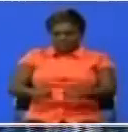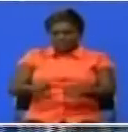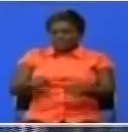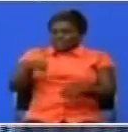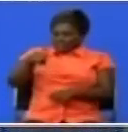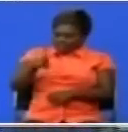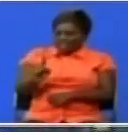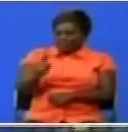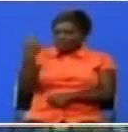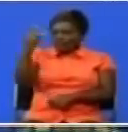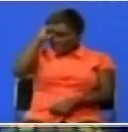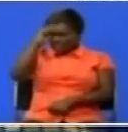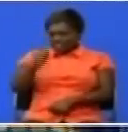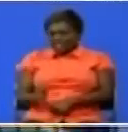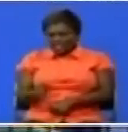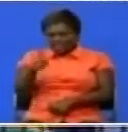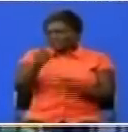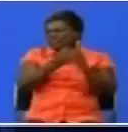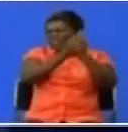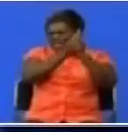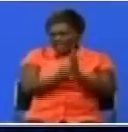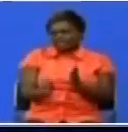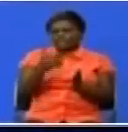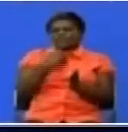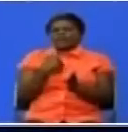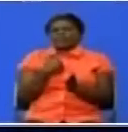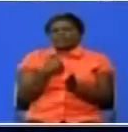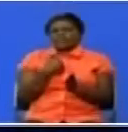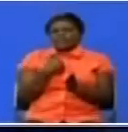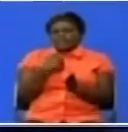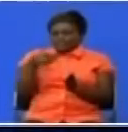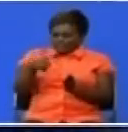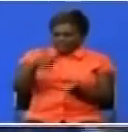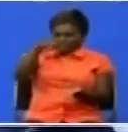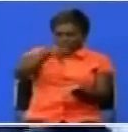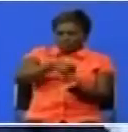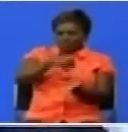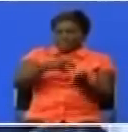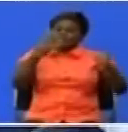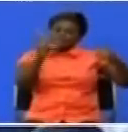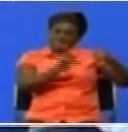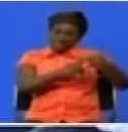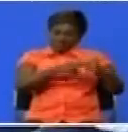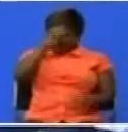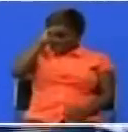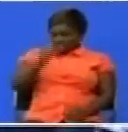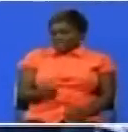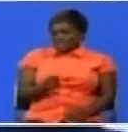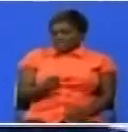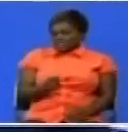akiwa mmoja wa majaji walio na uzoefu katika idara ya mahakama, ikikumbuka kuwa yumo miongoni mwa majaji saba wa mahakama ya